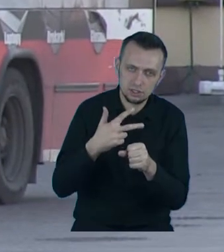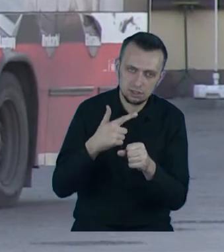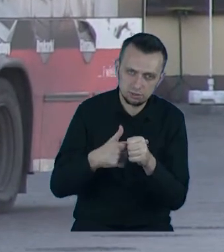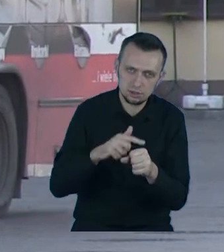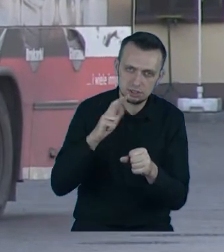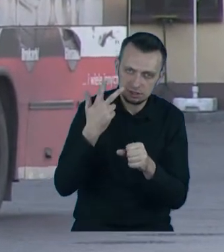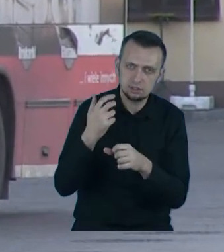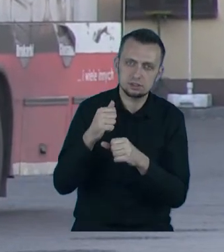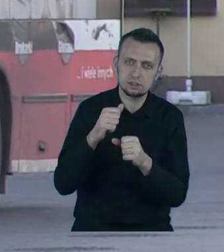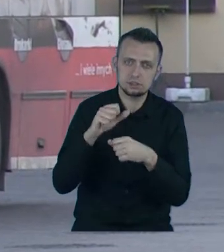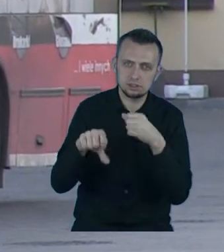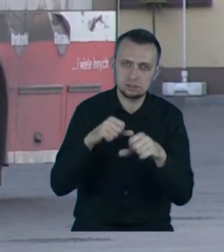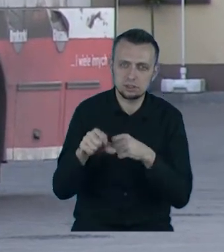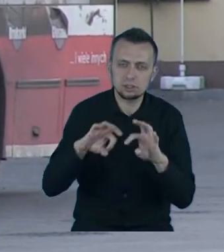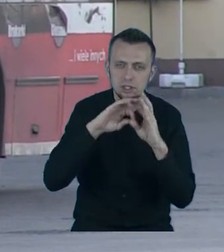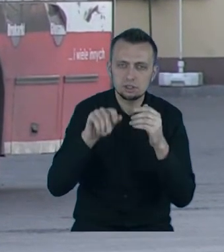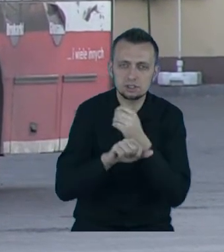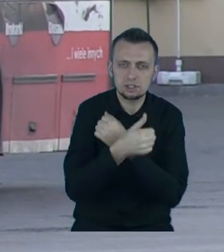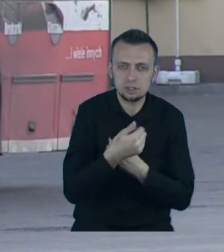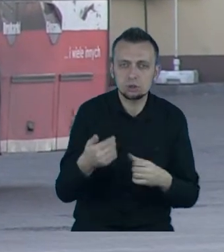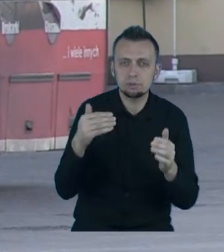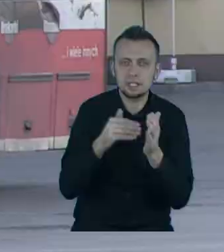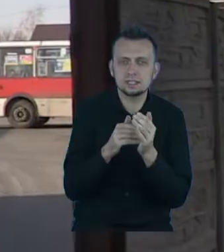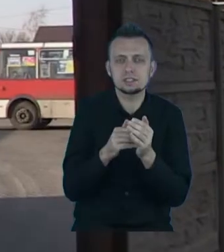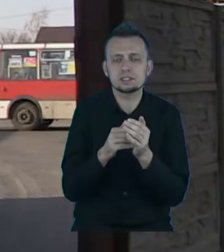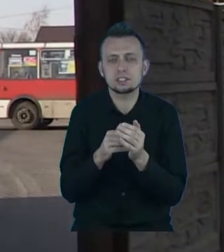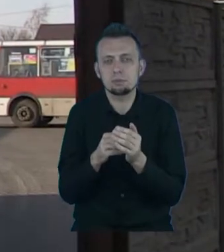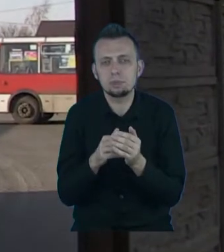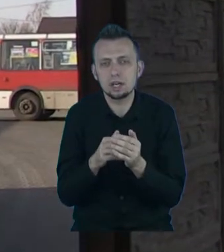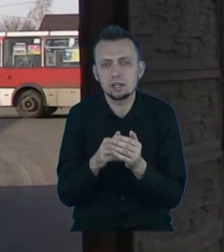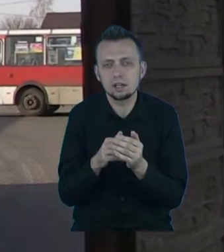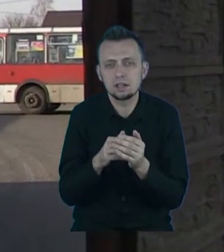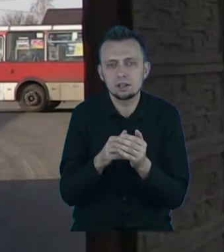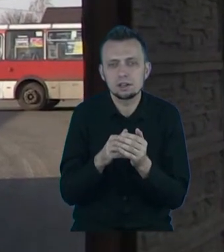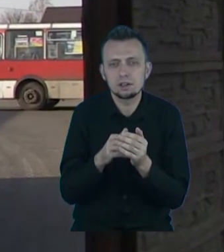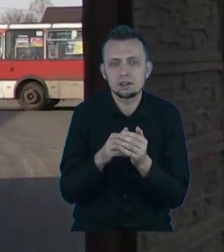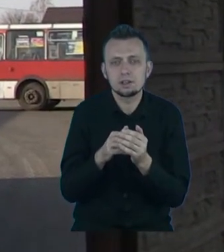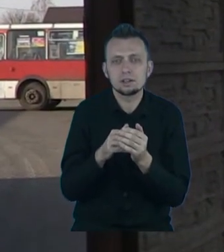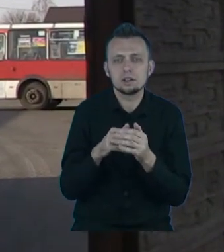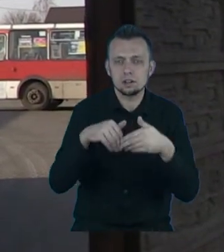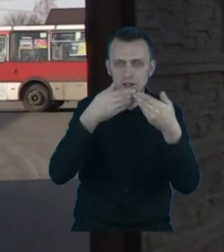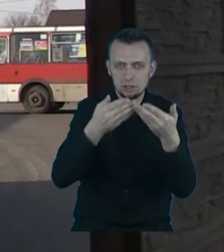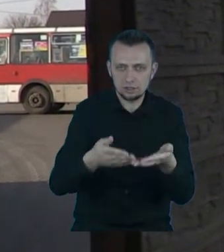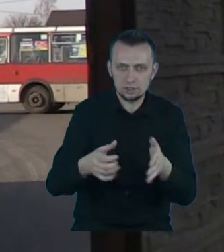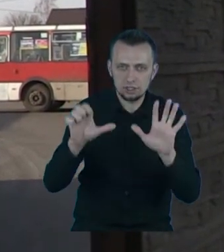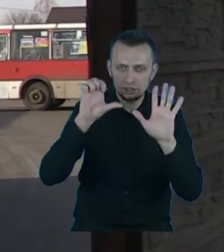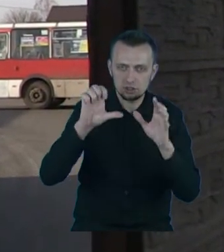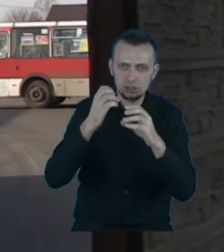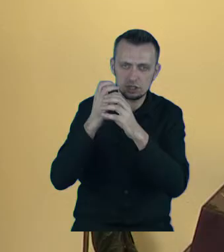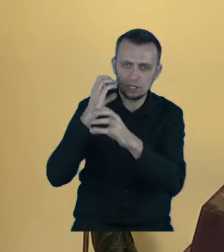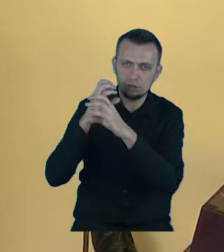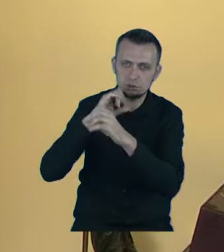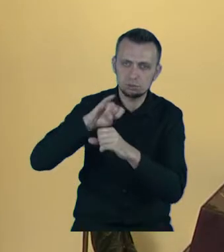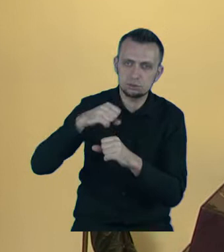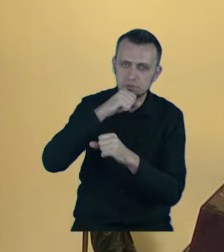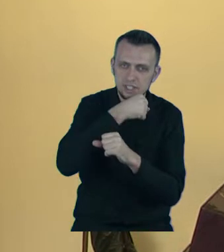musimy zdać za 6 autobusów elektrycznych, 6 autobusów, tych, które wykazaliśmy, czyli tych najstarszych,